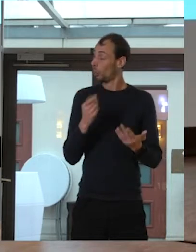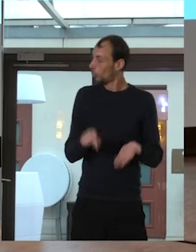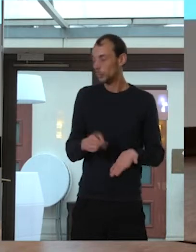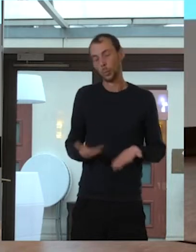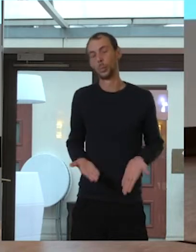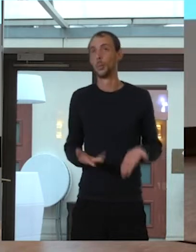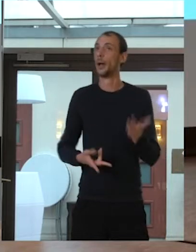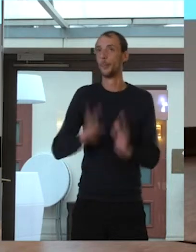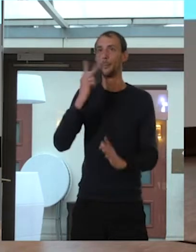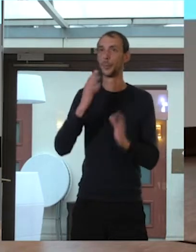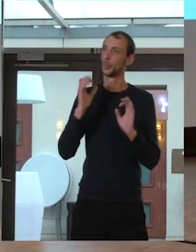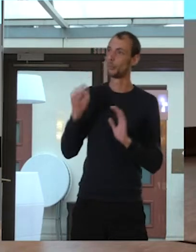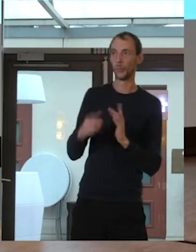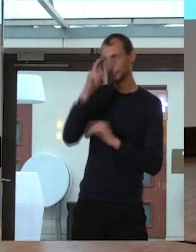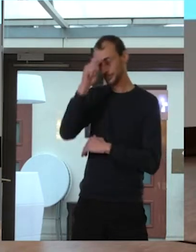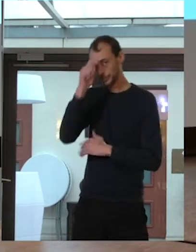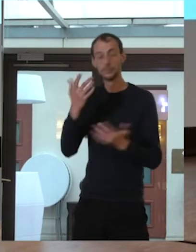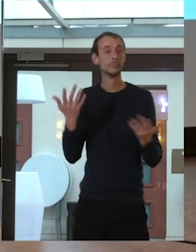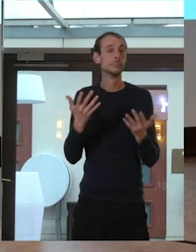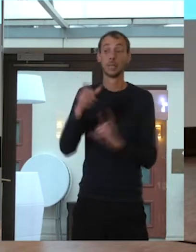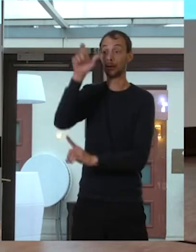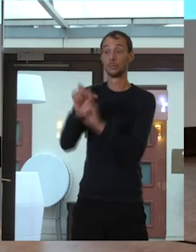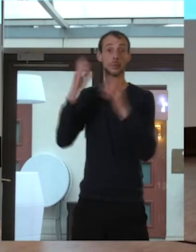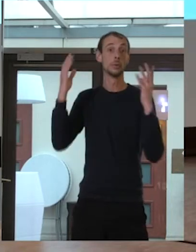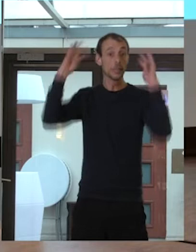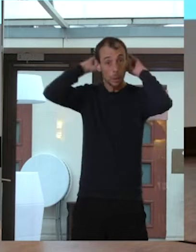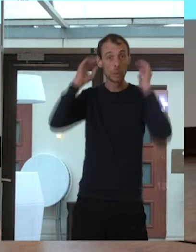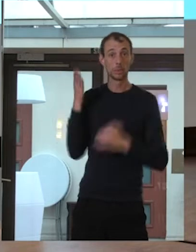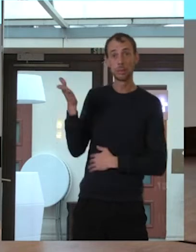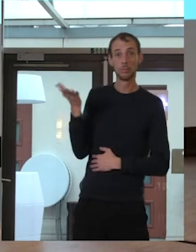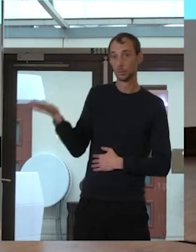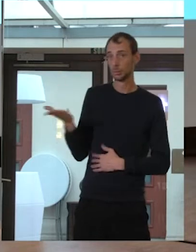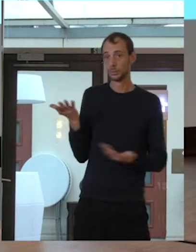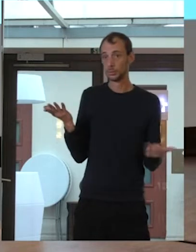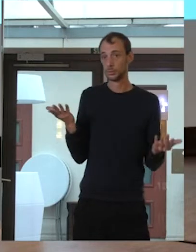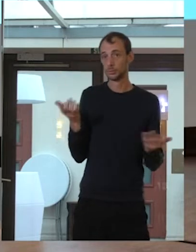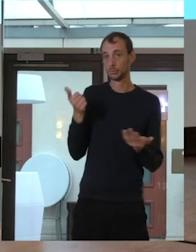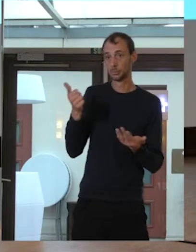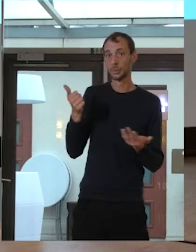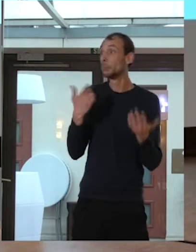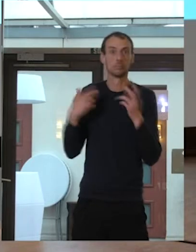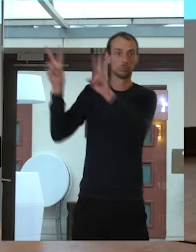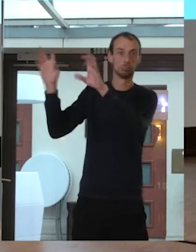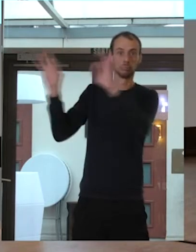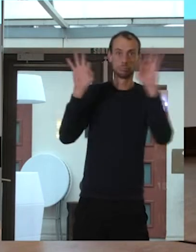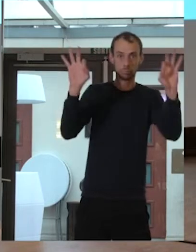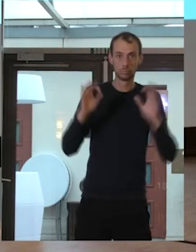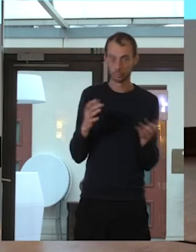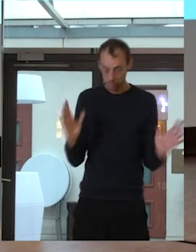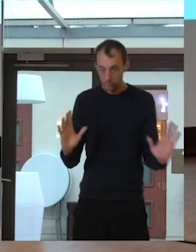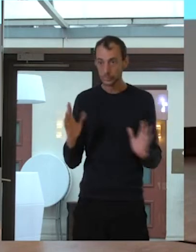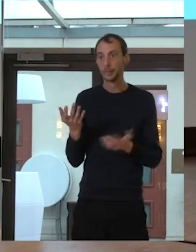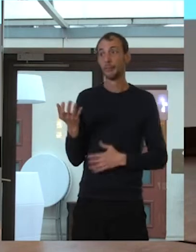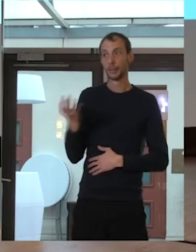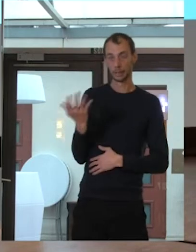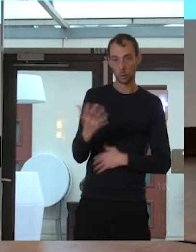les jours de l'année aussi, Simone de Beauvoir. Simone de Beauvoir dit la chose suivante, je la cite, « N'oubliez jamais